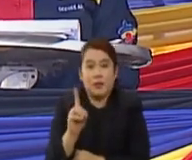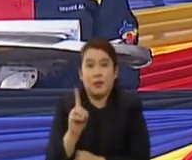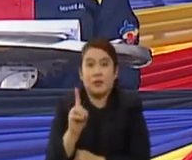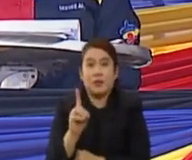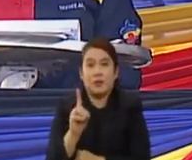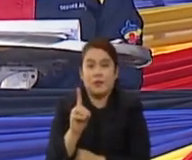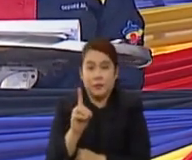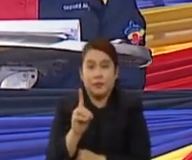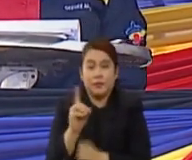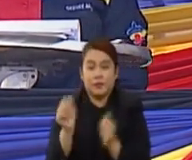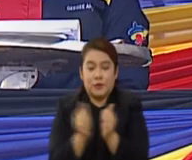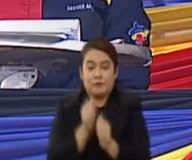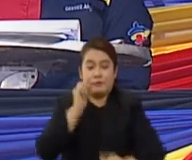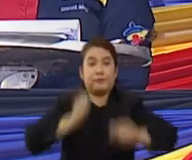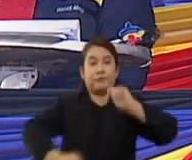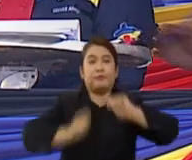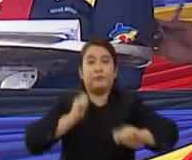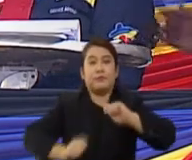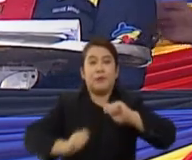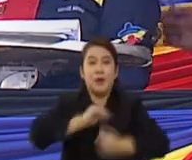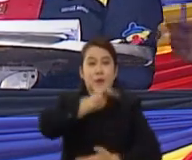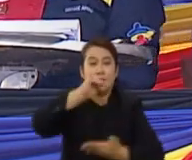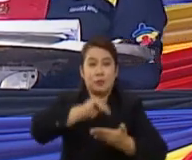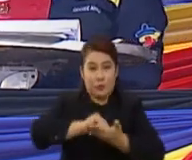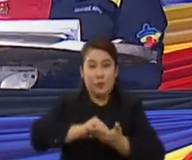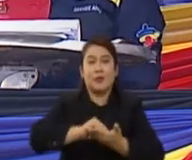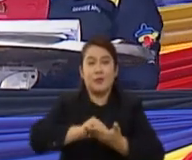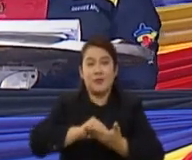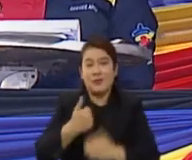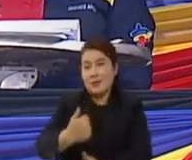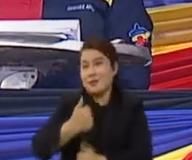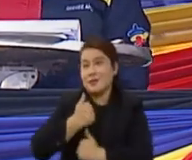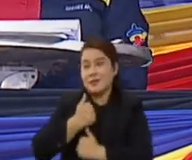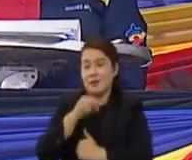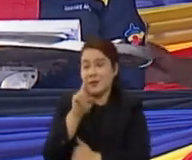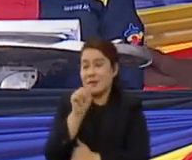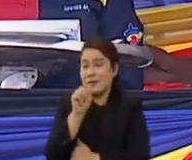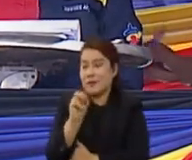diiringi oleh pancaragam pusat Regimen Askar Melayu Diraja.